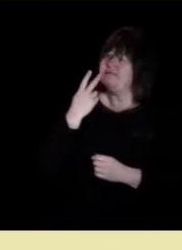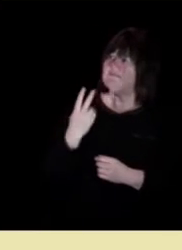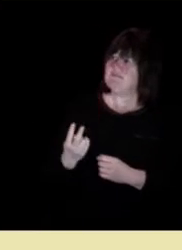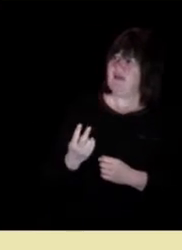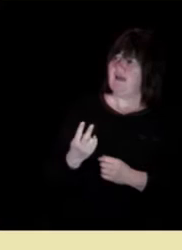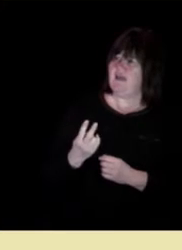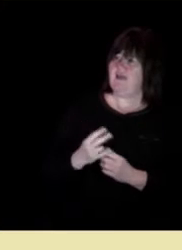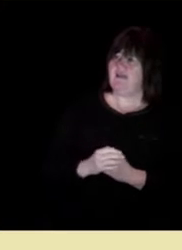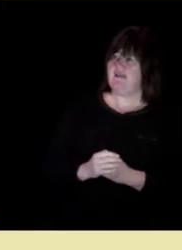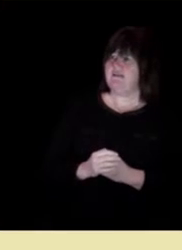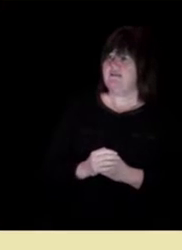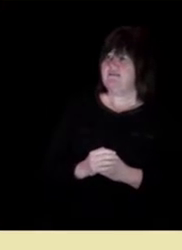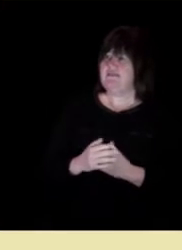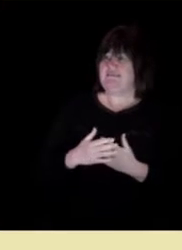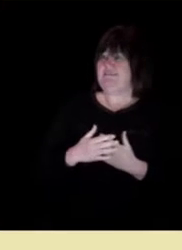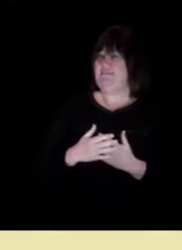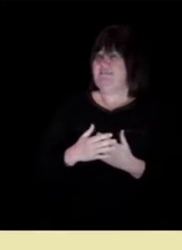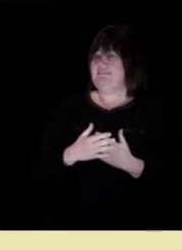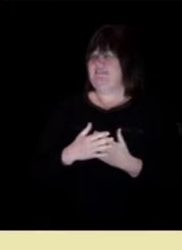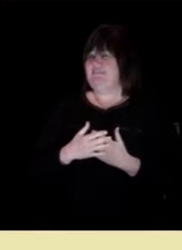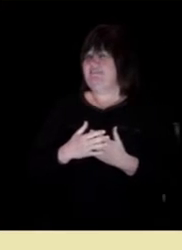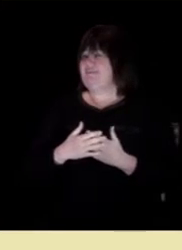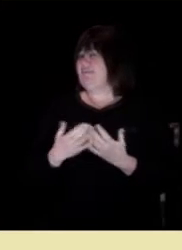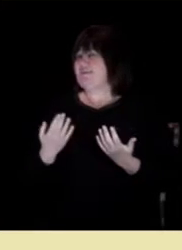Ikke det du så,